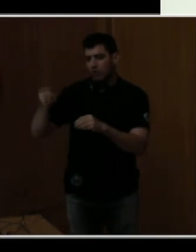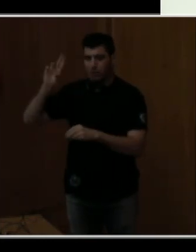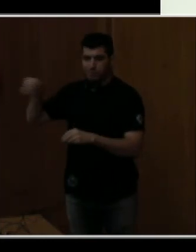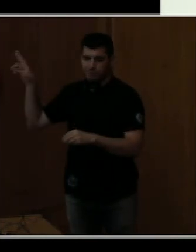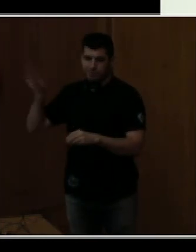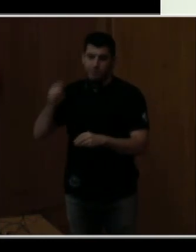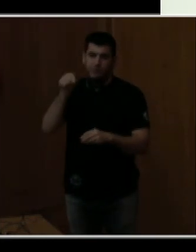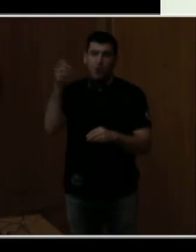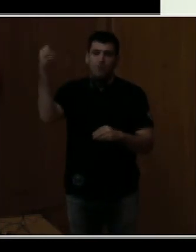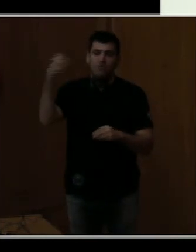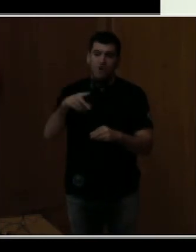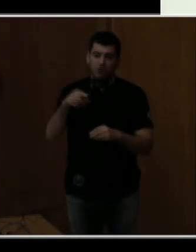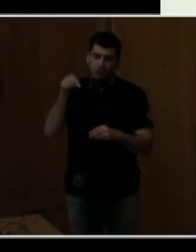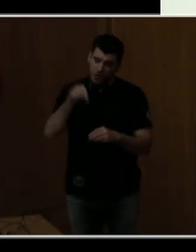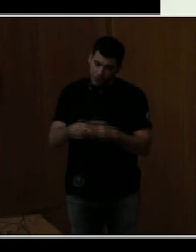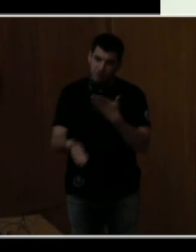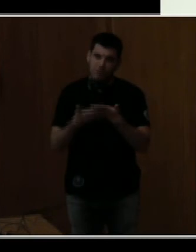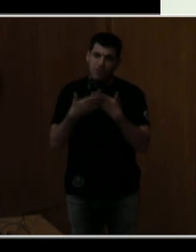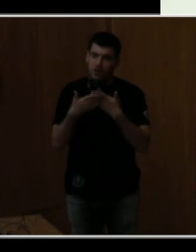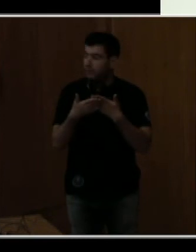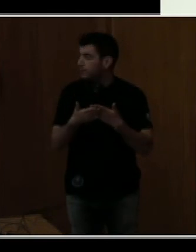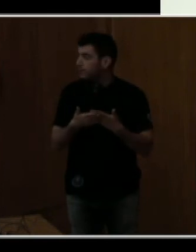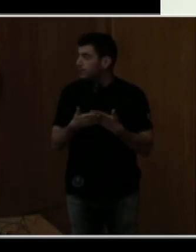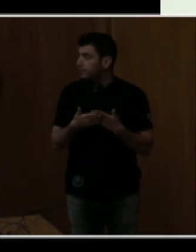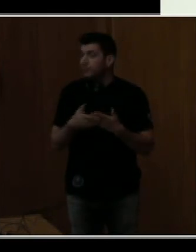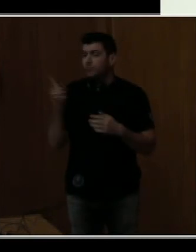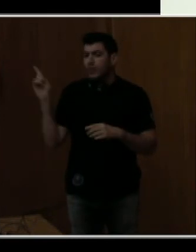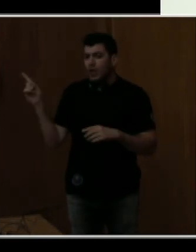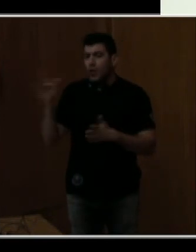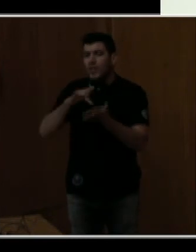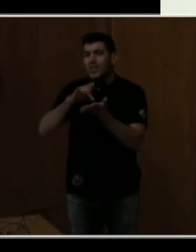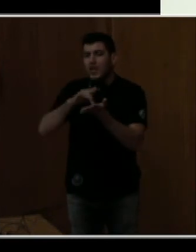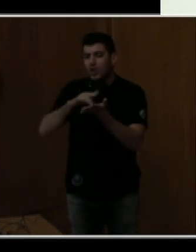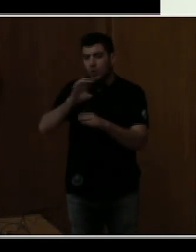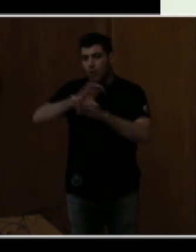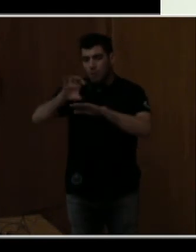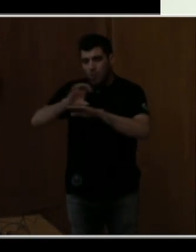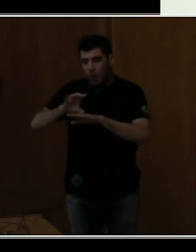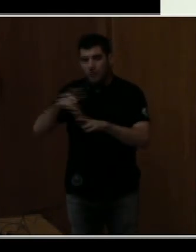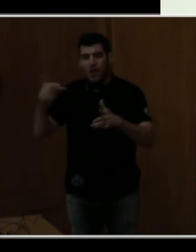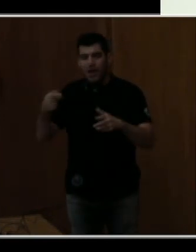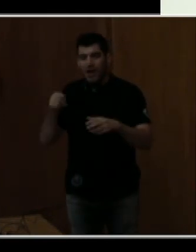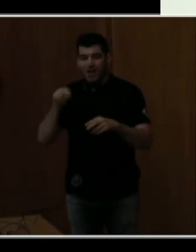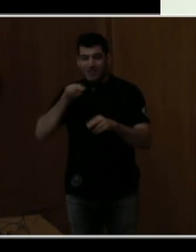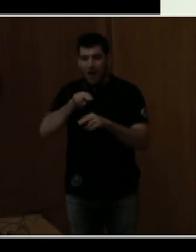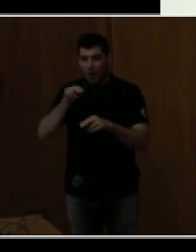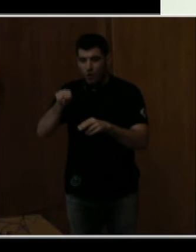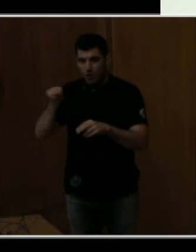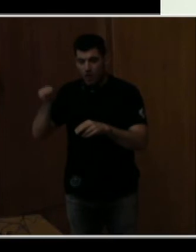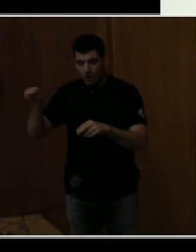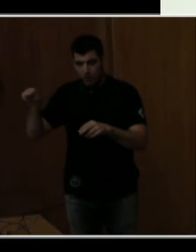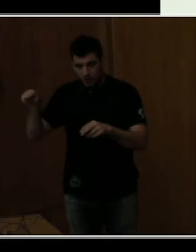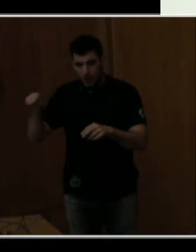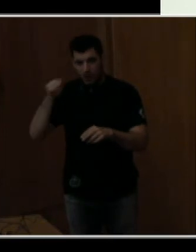παράδειγμα από ένα υπολογιστικό κέντρο που τα καλώδια πλέον που συνδέονται σε κάθε ένα από αυτούς τους